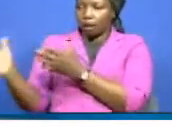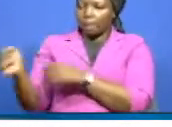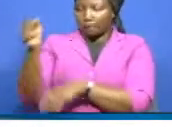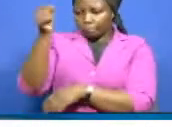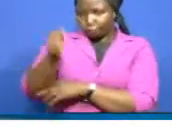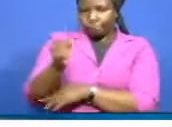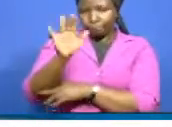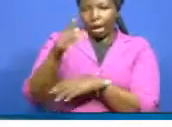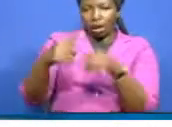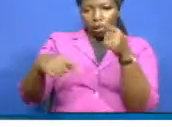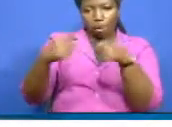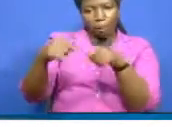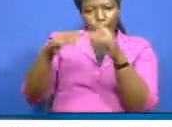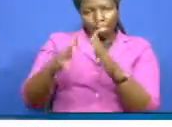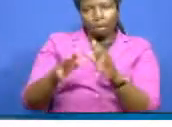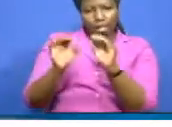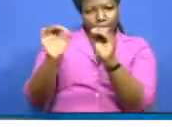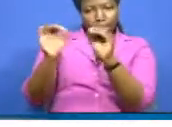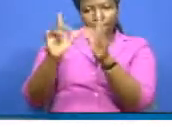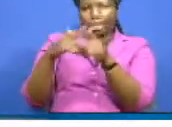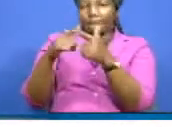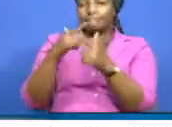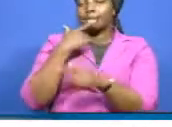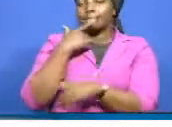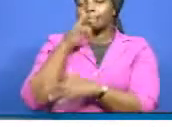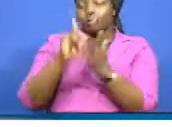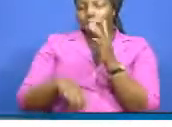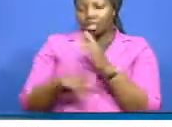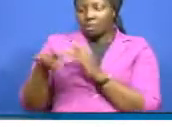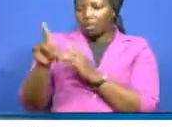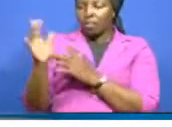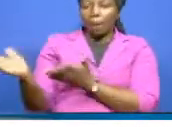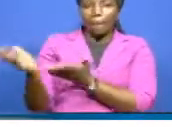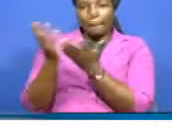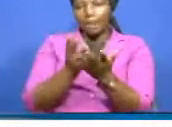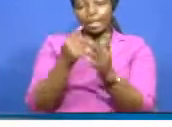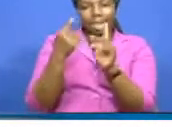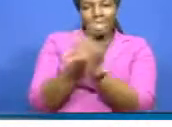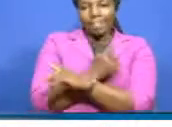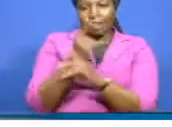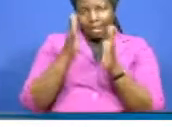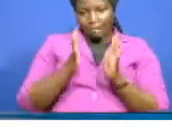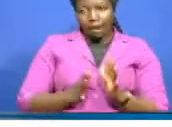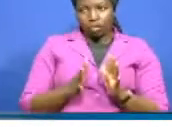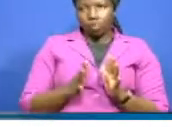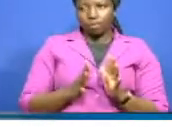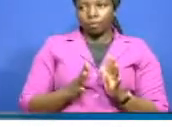hawataleta mgombea wao na waseme kuwa wanakuja labda na mgombea tofauti,